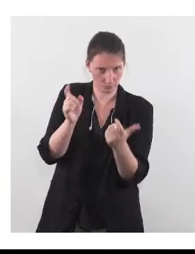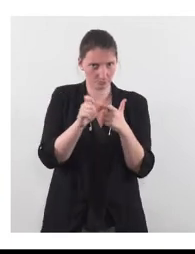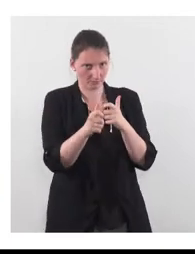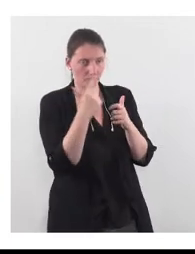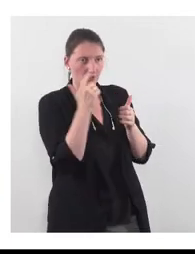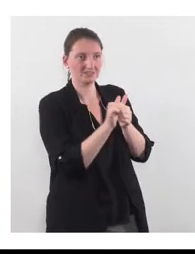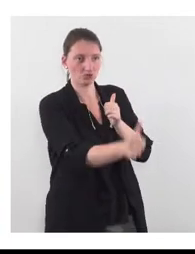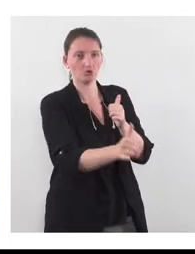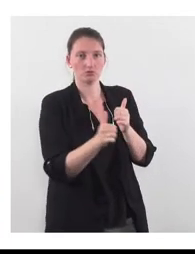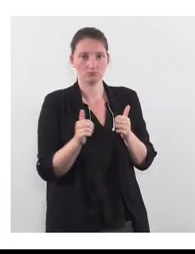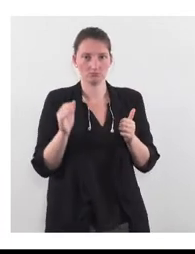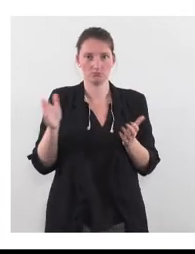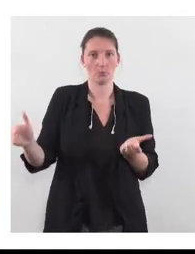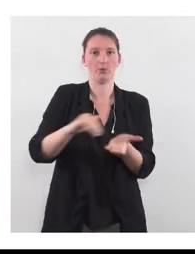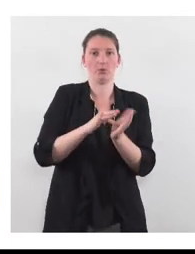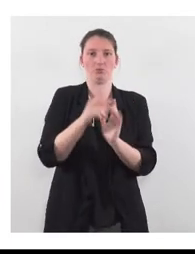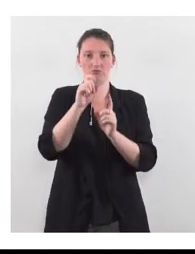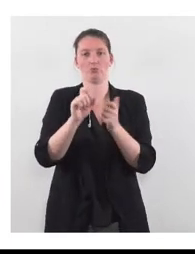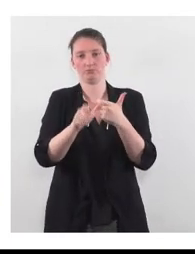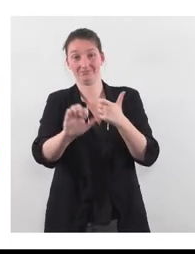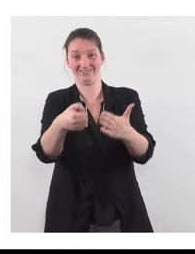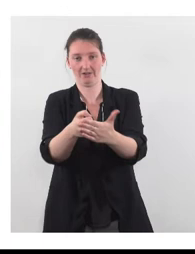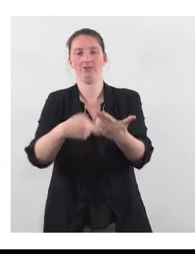Oui. J'ai vu une main se lever là, et monsieur également.